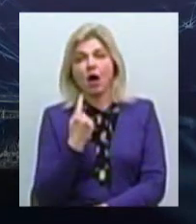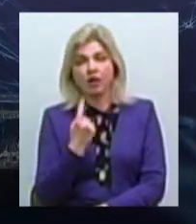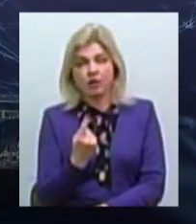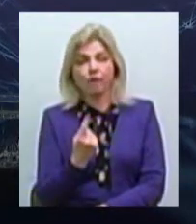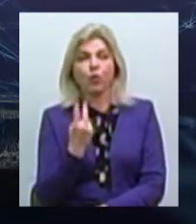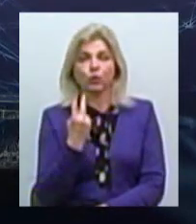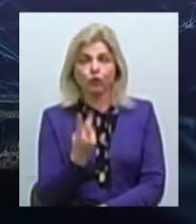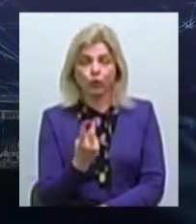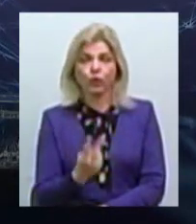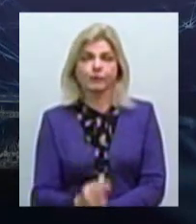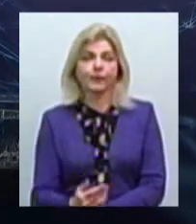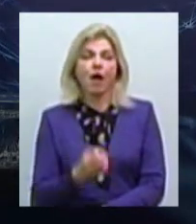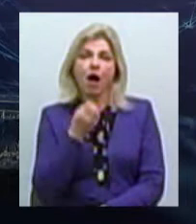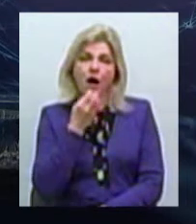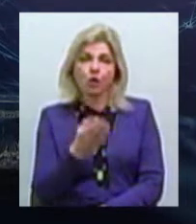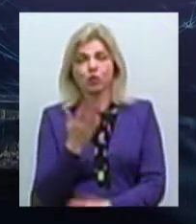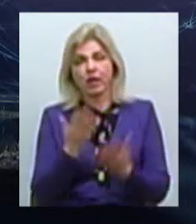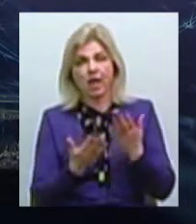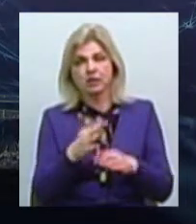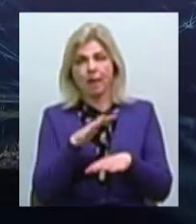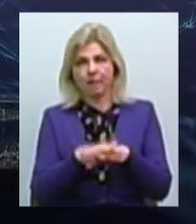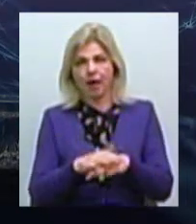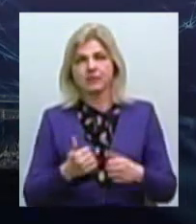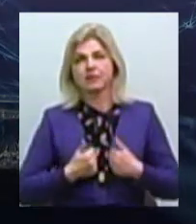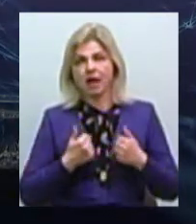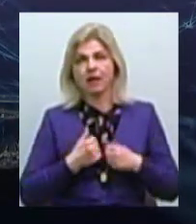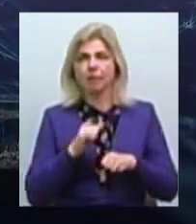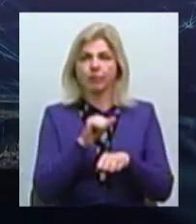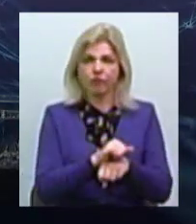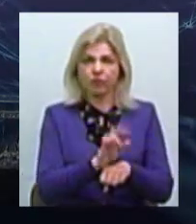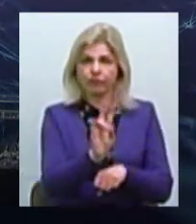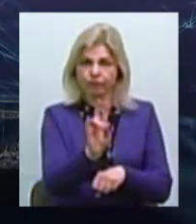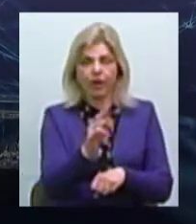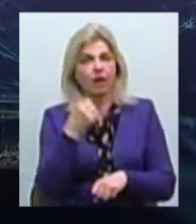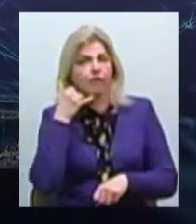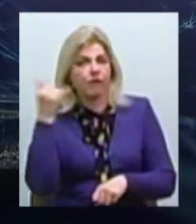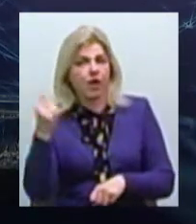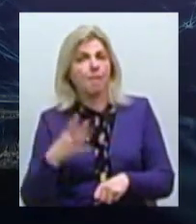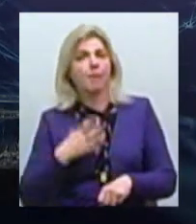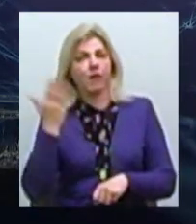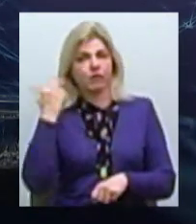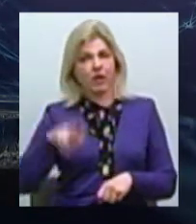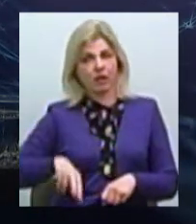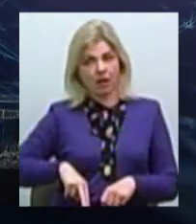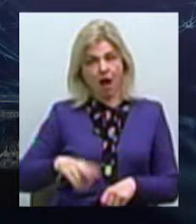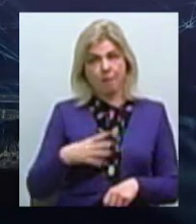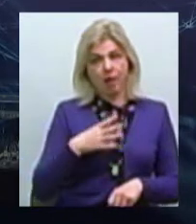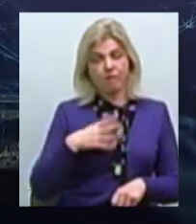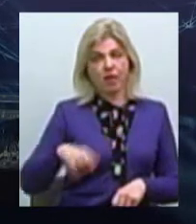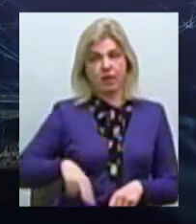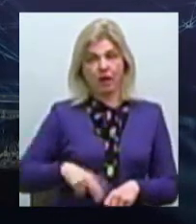банк как бы пытался это дело приостановить связаться с бывшим директором иногда директор в отпуске на море